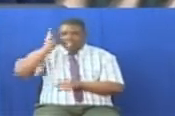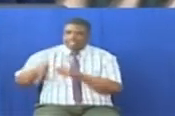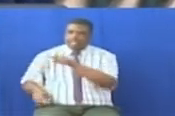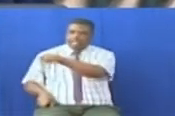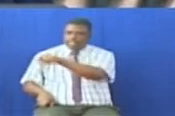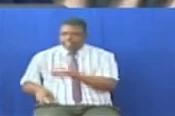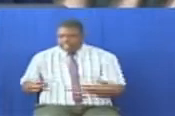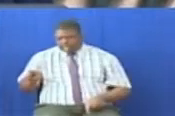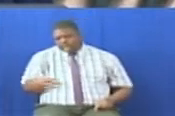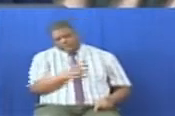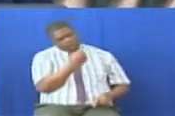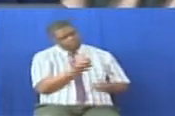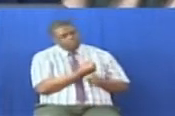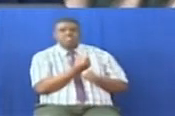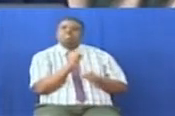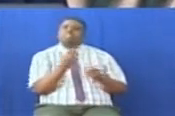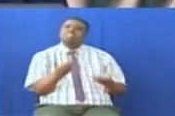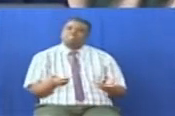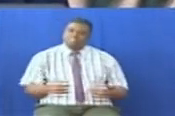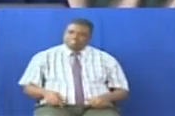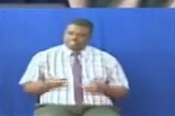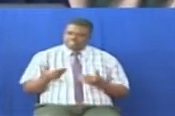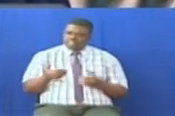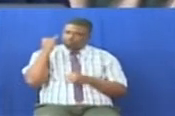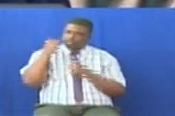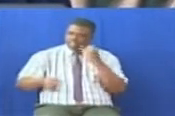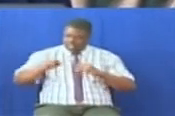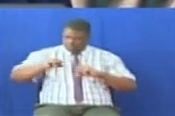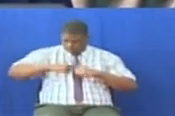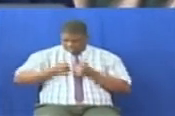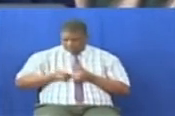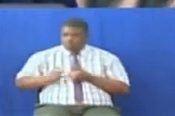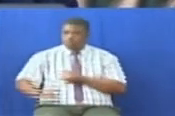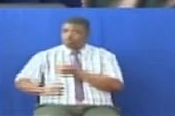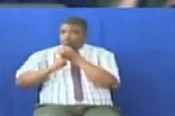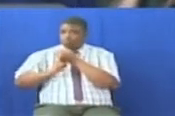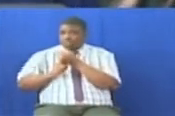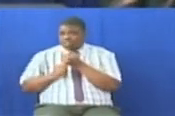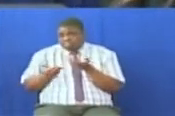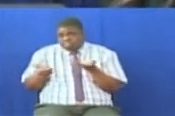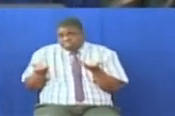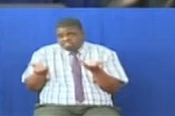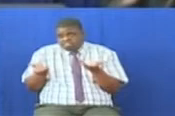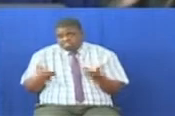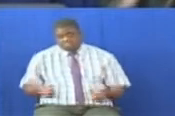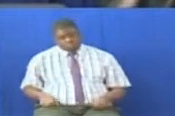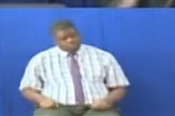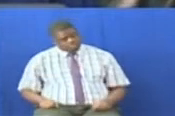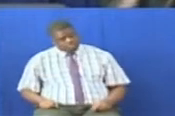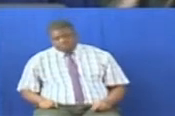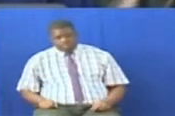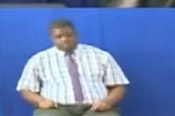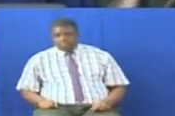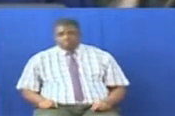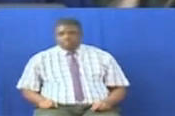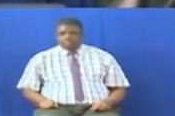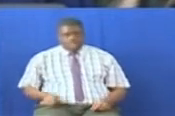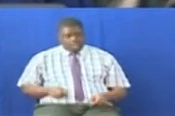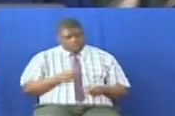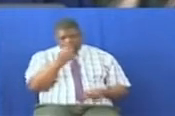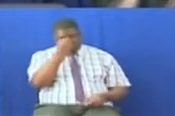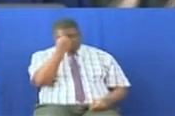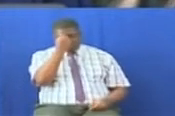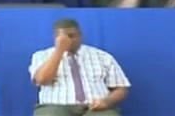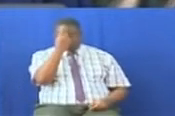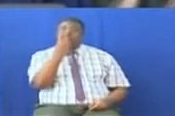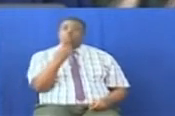nini cha kwenda kufanya. Sasa kama tunakataa sisi wenyewe yale ambayo tunaunga mkono, kidogo tunakuwa hatujaelewana vizuri kwamba